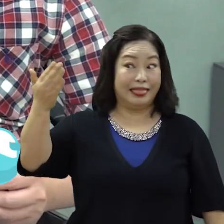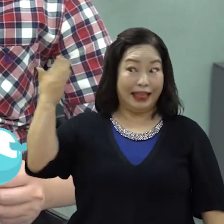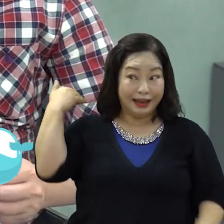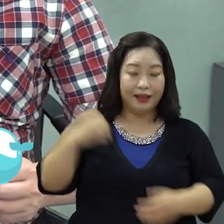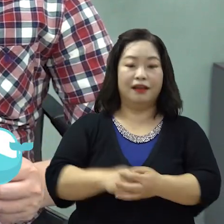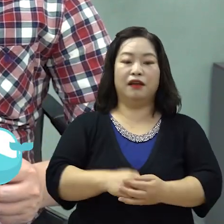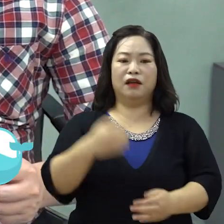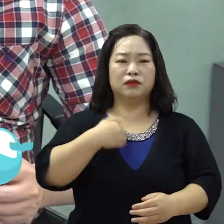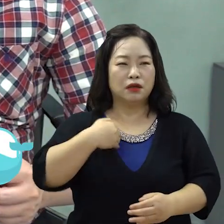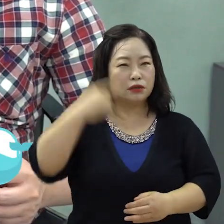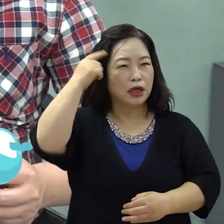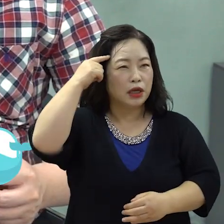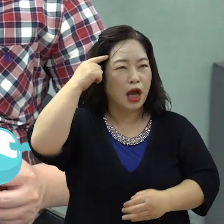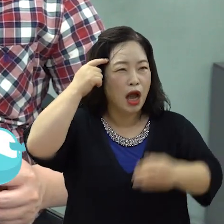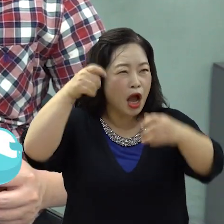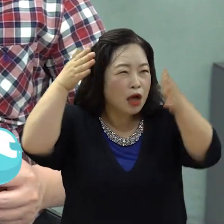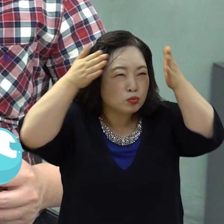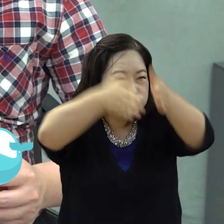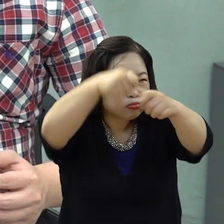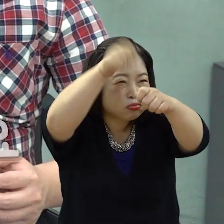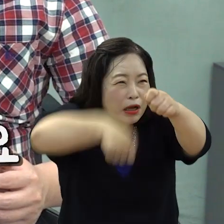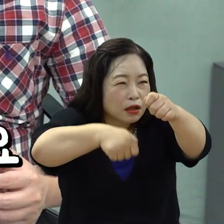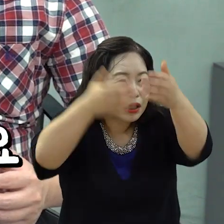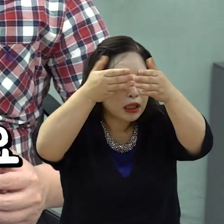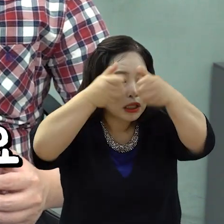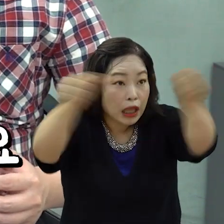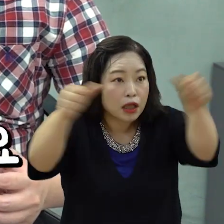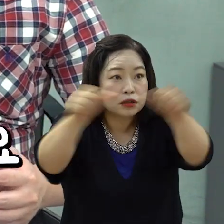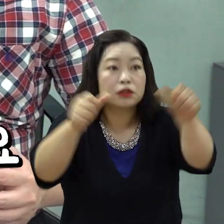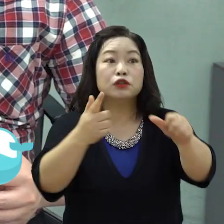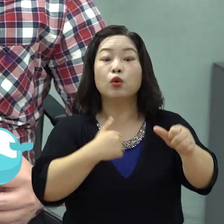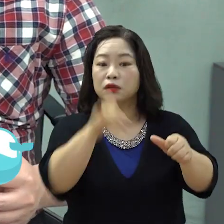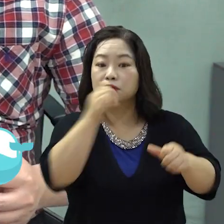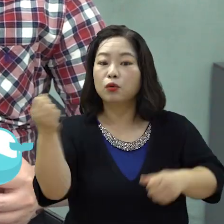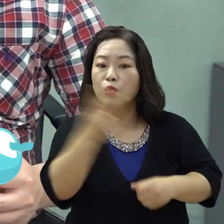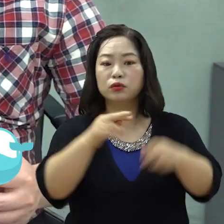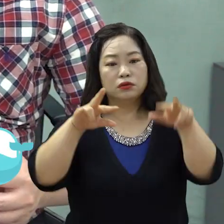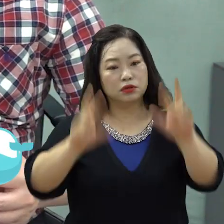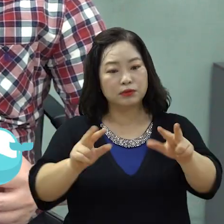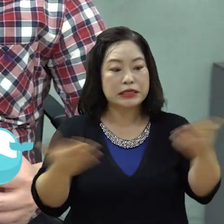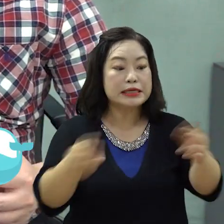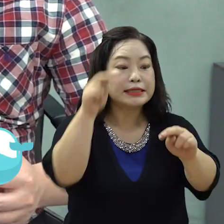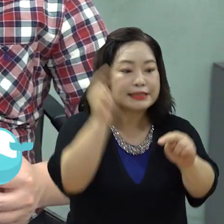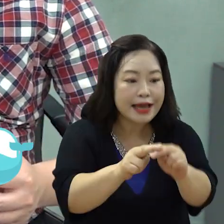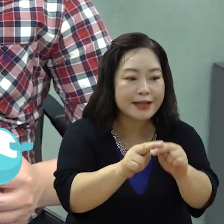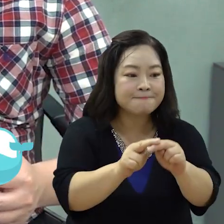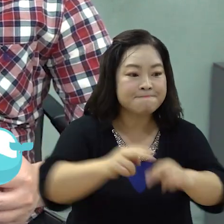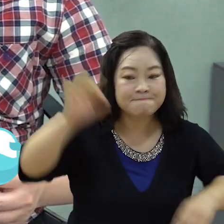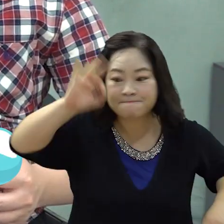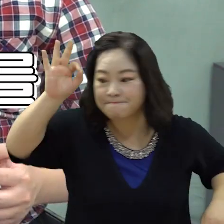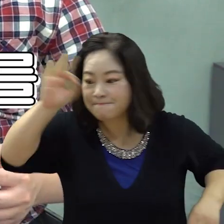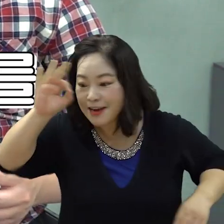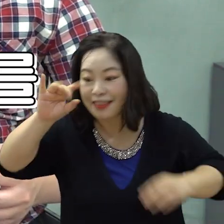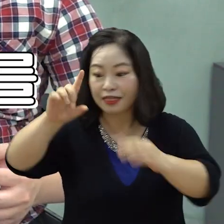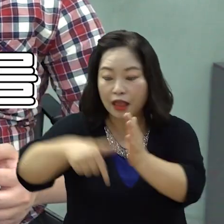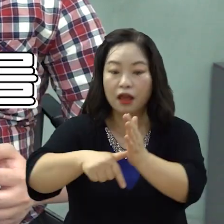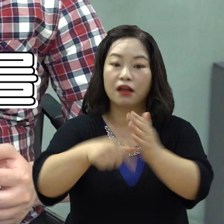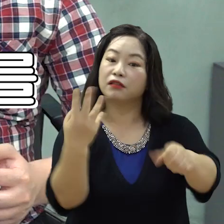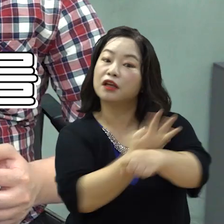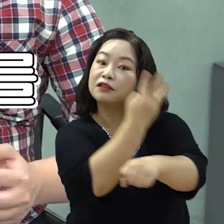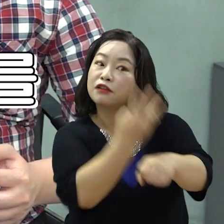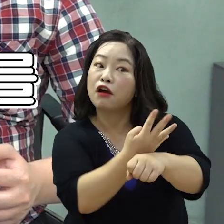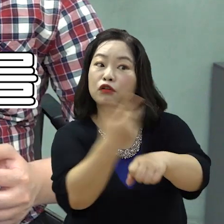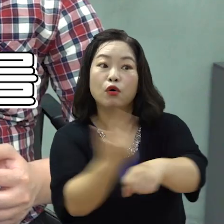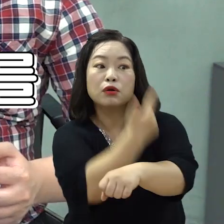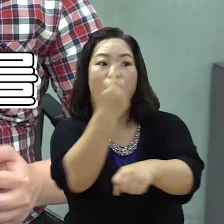옛날에 루틴이 깨지거나 그런 것 때문에 좀 많이 힘들었던 적도 있고요. 지금도 일자리 알아보러 갈 때